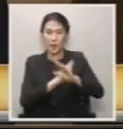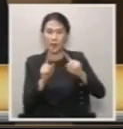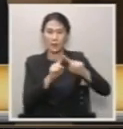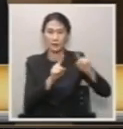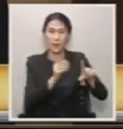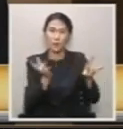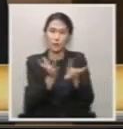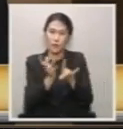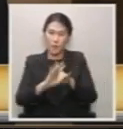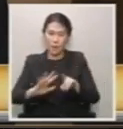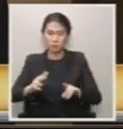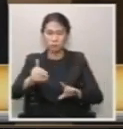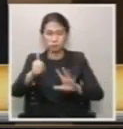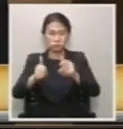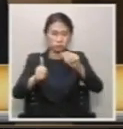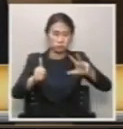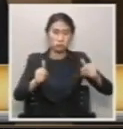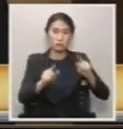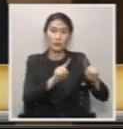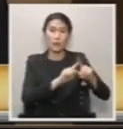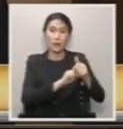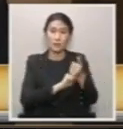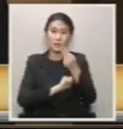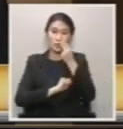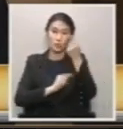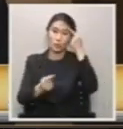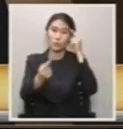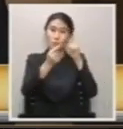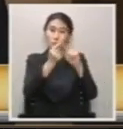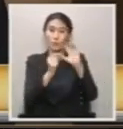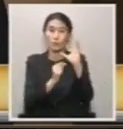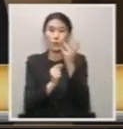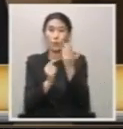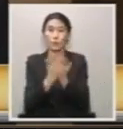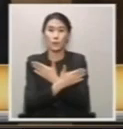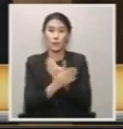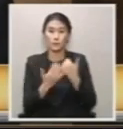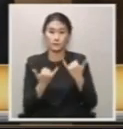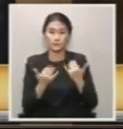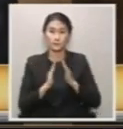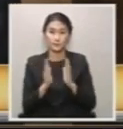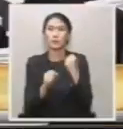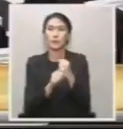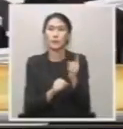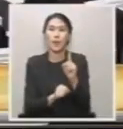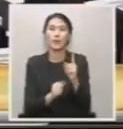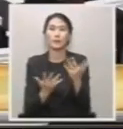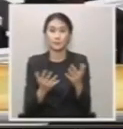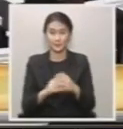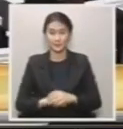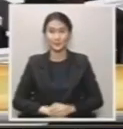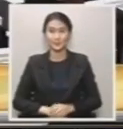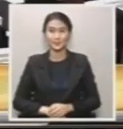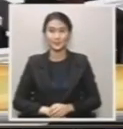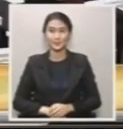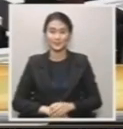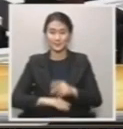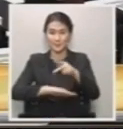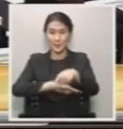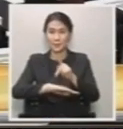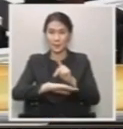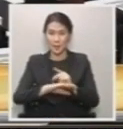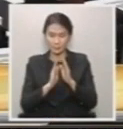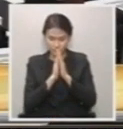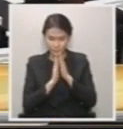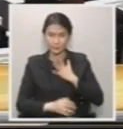ประสิทธิภาพมากยิ่งขึ้นและก็ตรงเป้ากับการเปลี่ยนแปลงของโลกมากยิ่งขึ้นครับขอกราบเรียนให้ท่านทราบครับกราบเรียนท่านประธานที่เคารพ